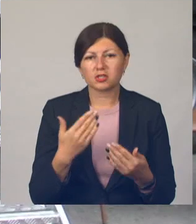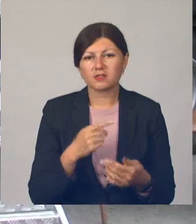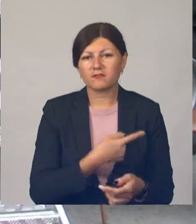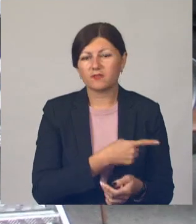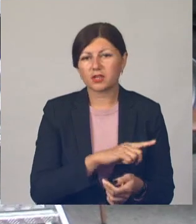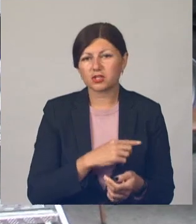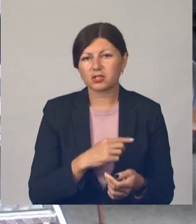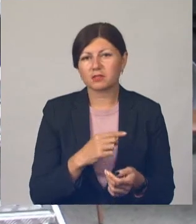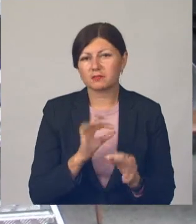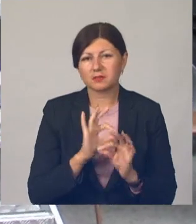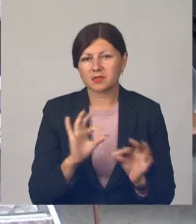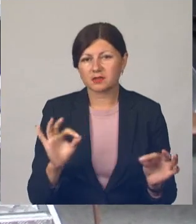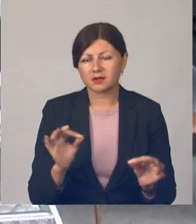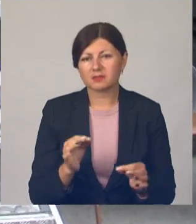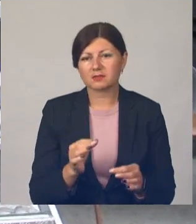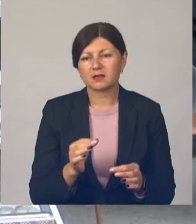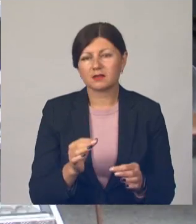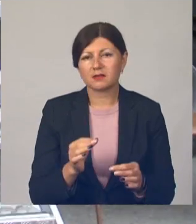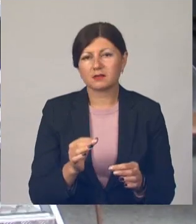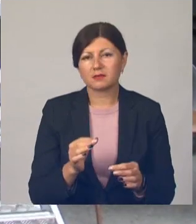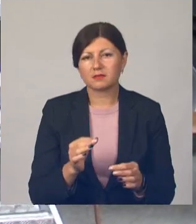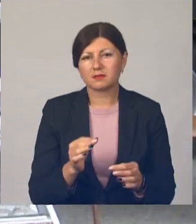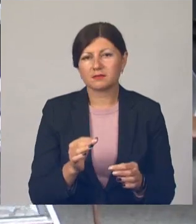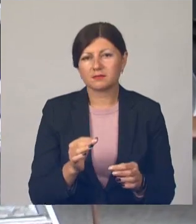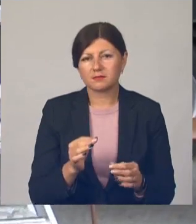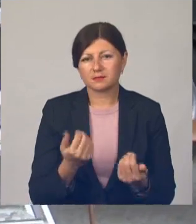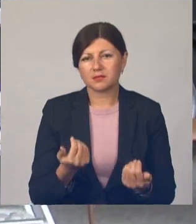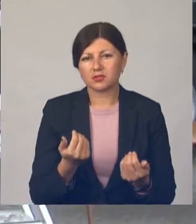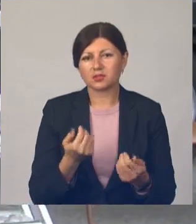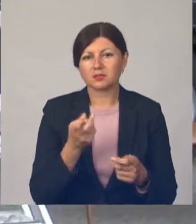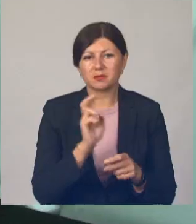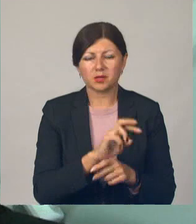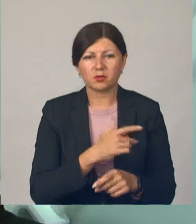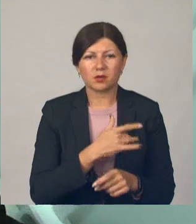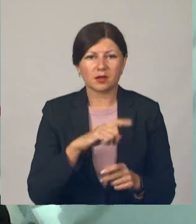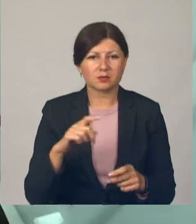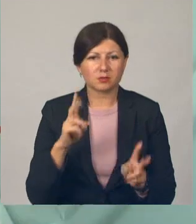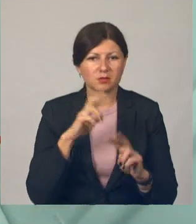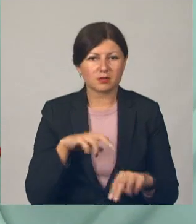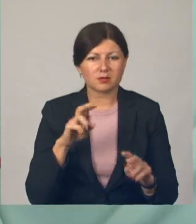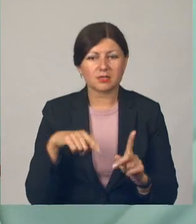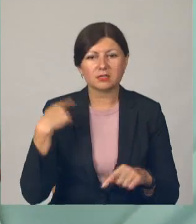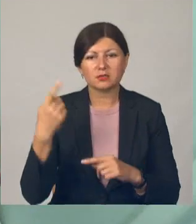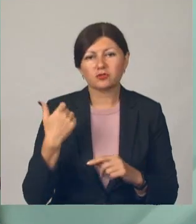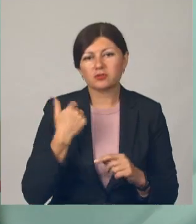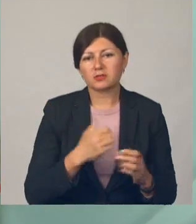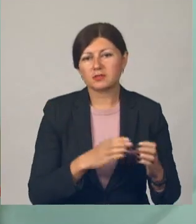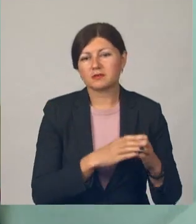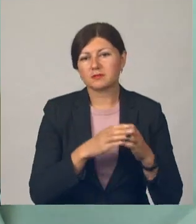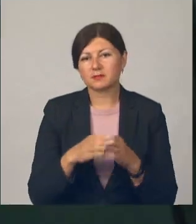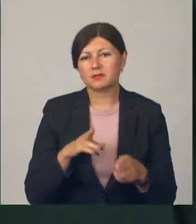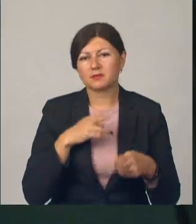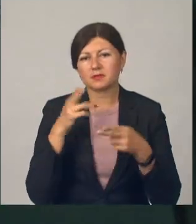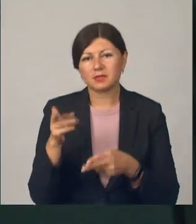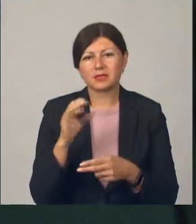врачей прекрасное. Так что сейчас вот пойду к кардиологу. На следующей неделе мобильная бригада врачей